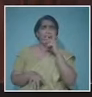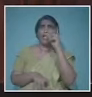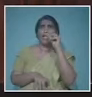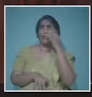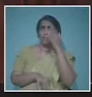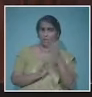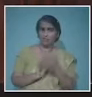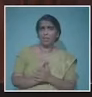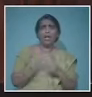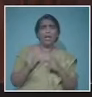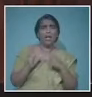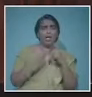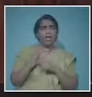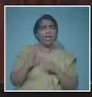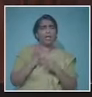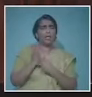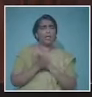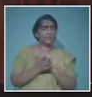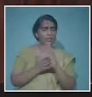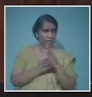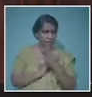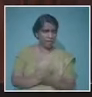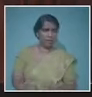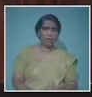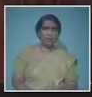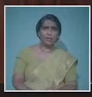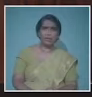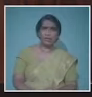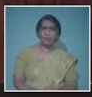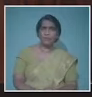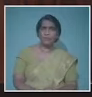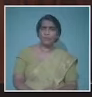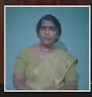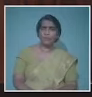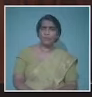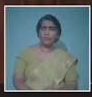අජිත් මාන්න පෙරමන්ත්‍රීමේ ප්‍රශ්න අහන්න. අජිත් මාන්න පෙරමන්ත්‍රීතුමාගේ ප්‍රශ්න.